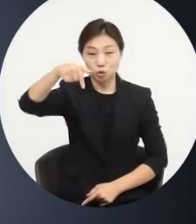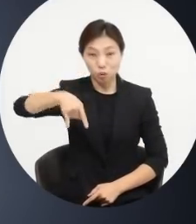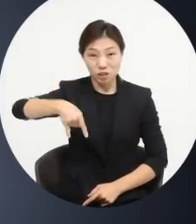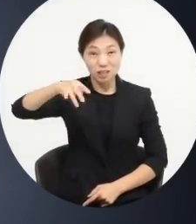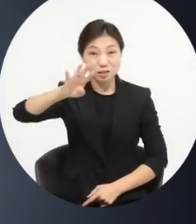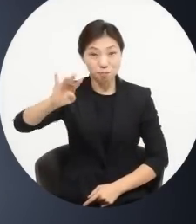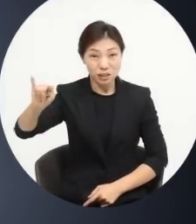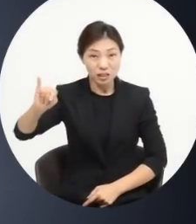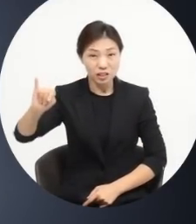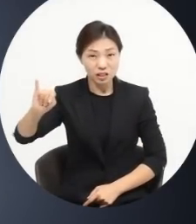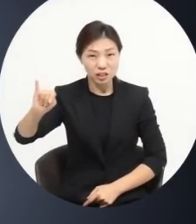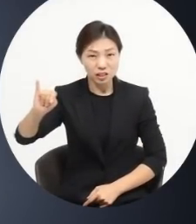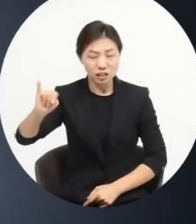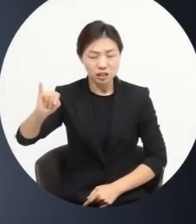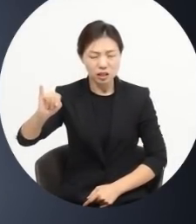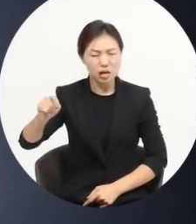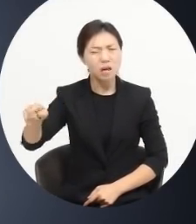말랐을까요?